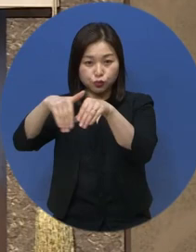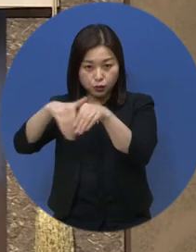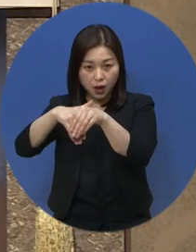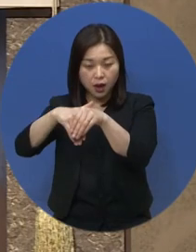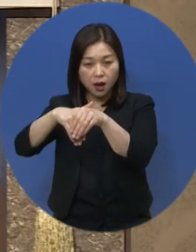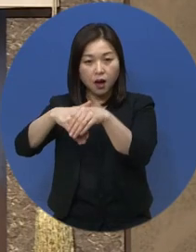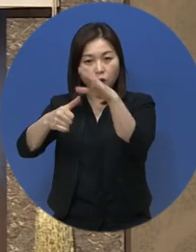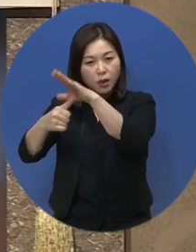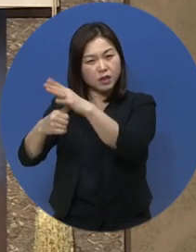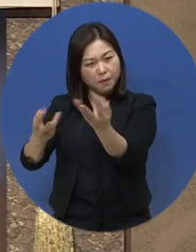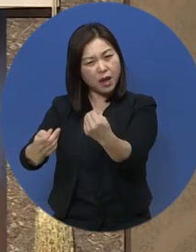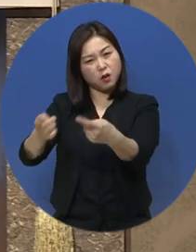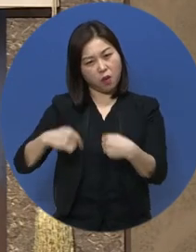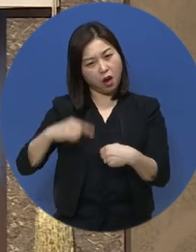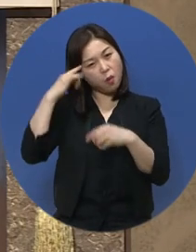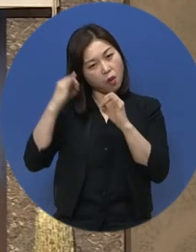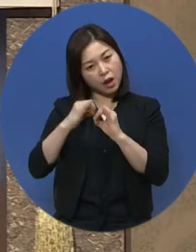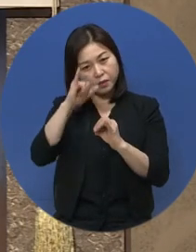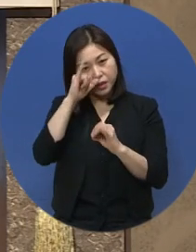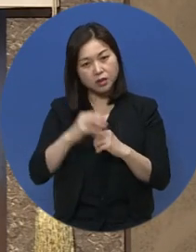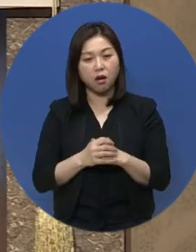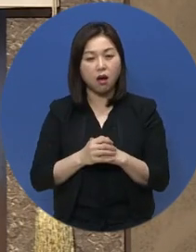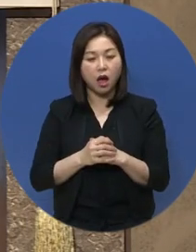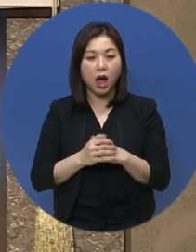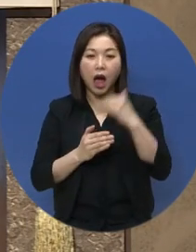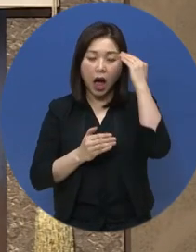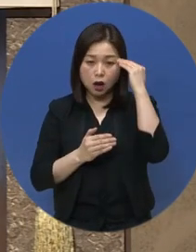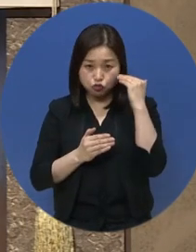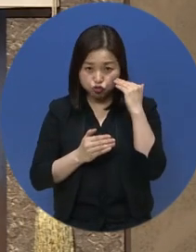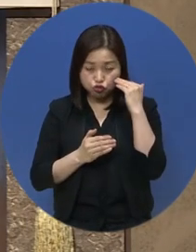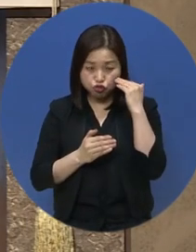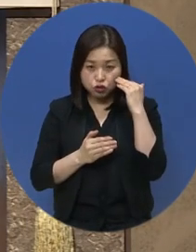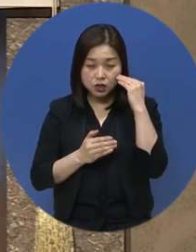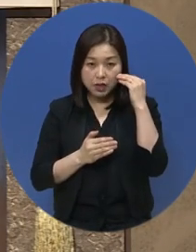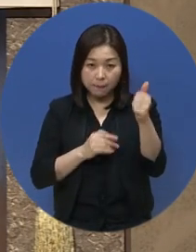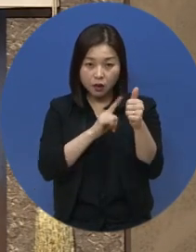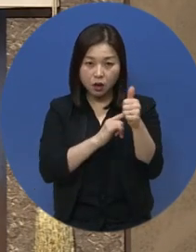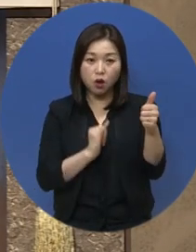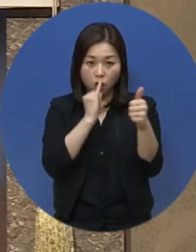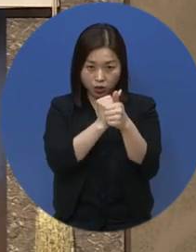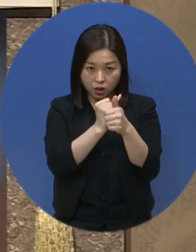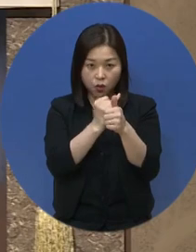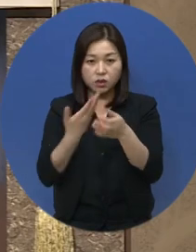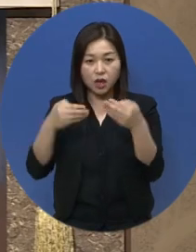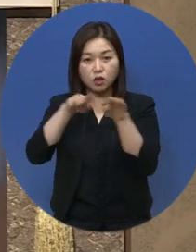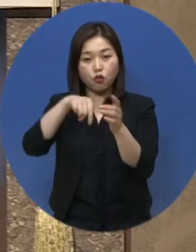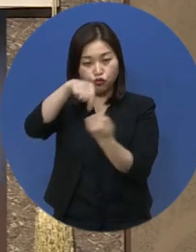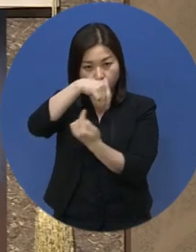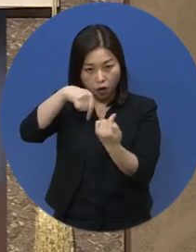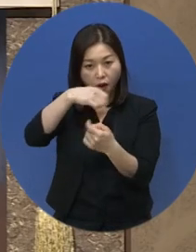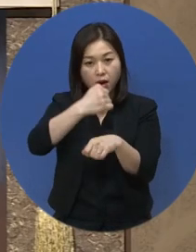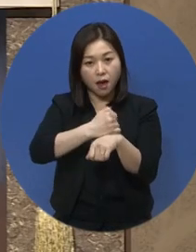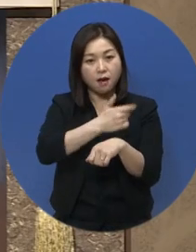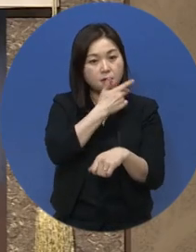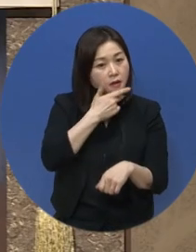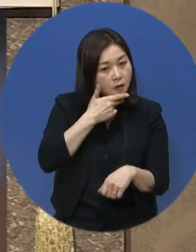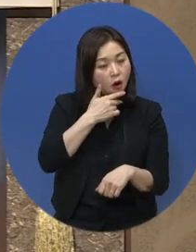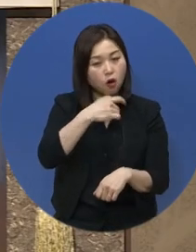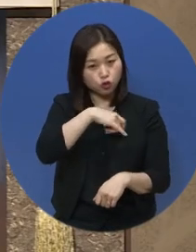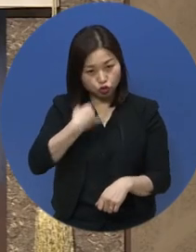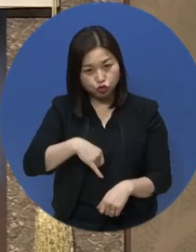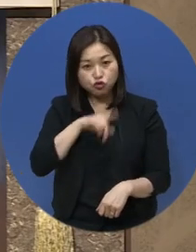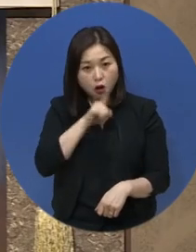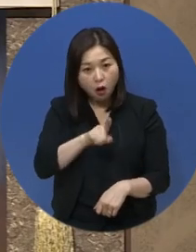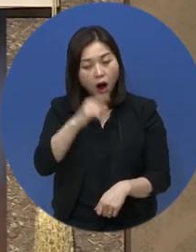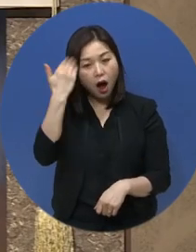공감하고 또 한국 남편을 만나서 결혼을 해서 센터 운영을 하면서 영어도 잘하시고 중국어도 잘하시고 한국어도 잘하세요.